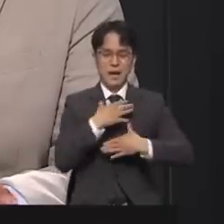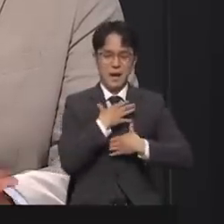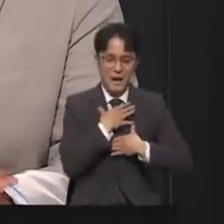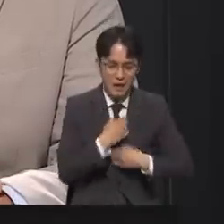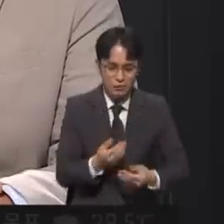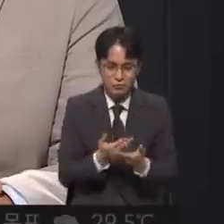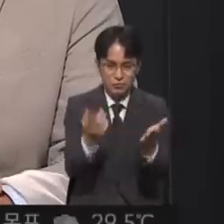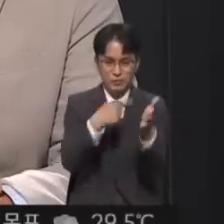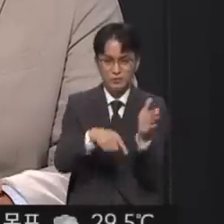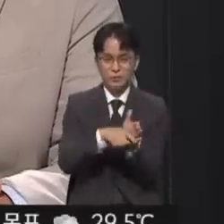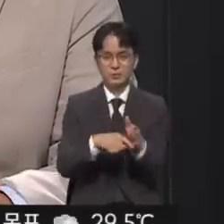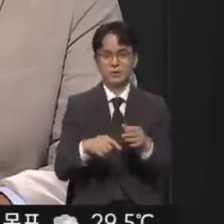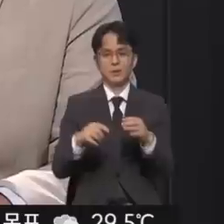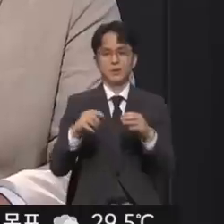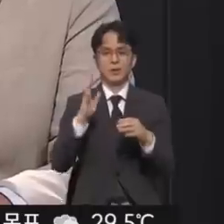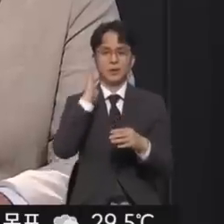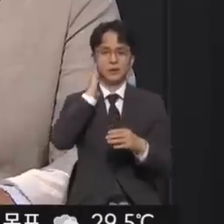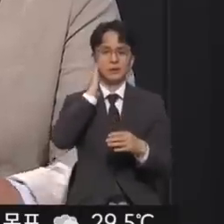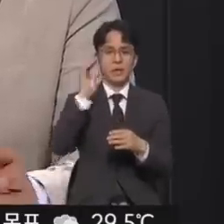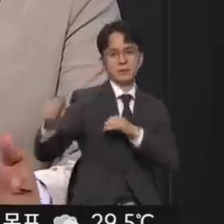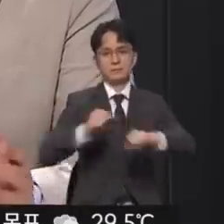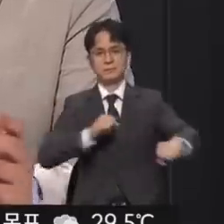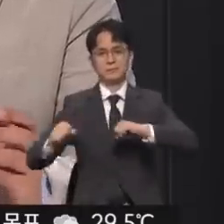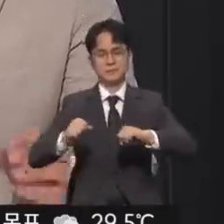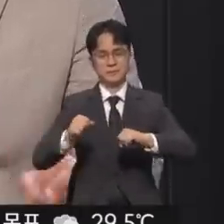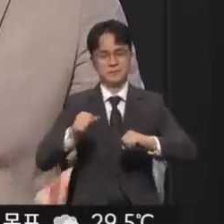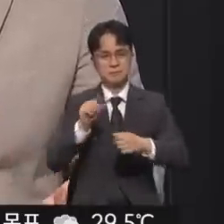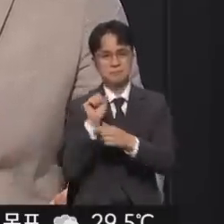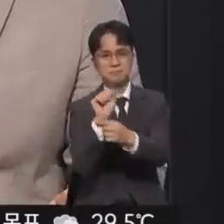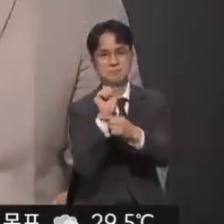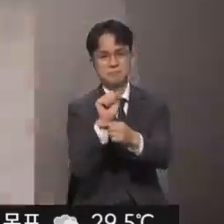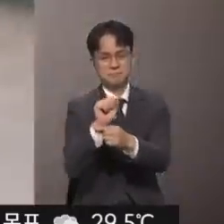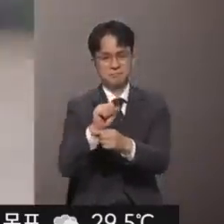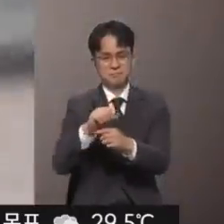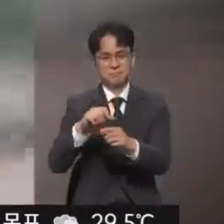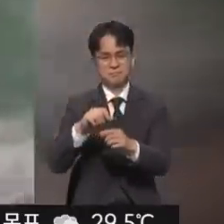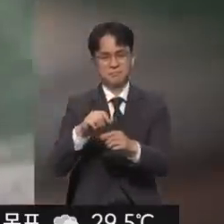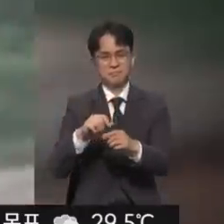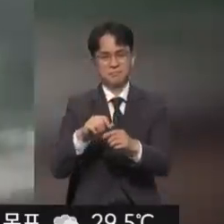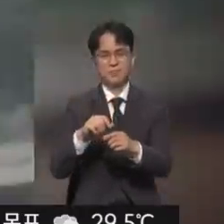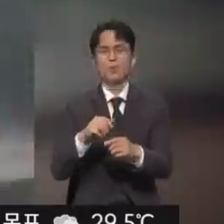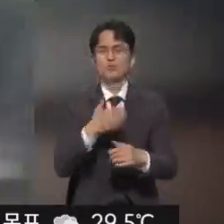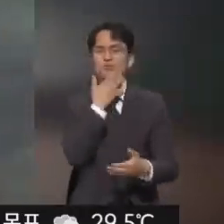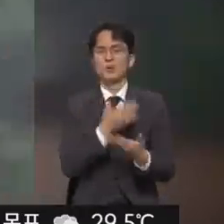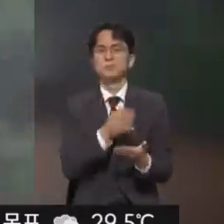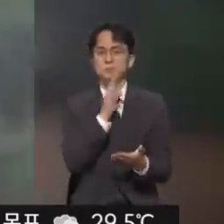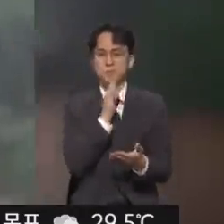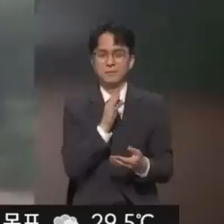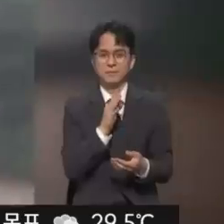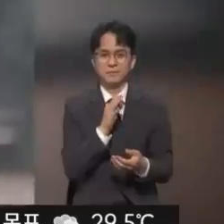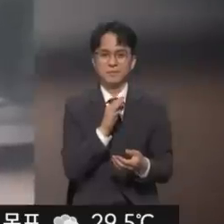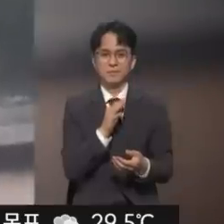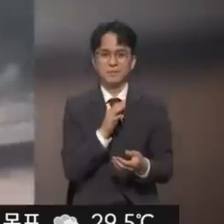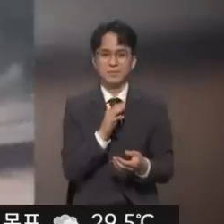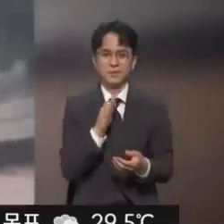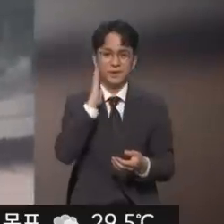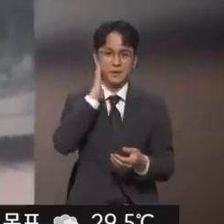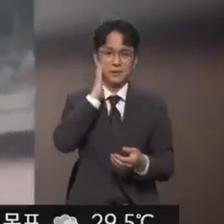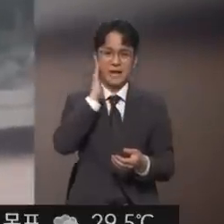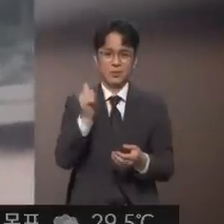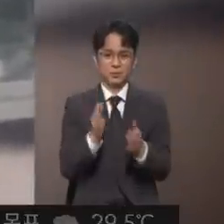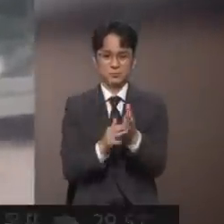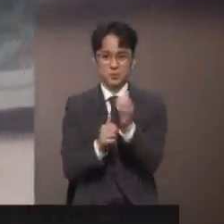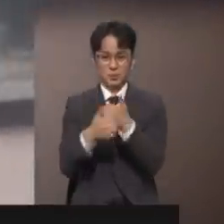그 국가가 움직이고 있다는 것을 보여주는 게 제일 중요한데 저는 이제 그런 것들을 이번에 뭐 메뉴얼대로 했다고 합니다만 지금 말씀 하신